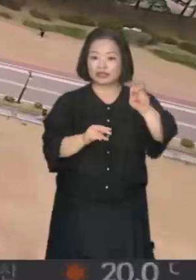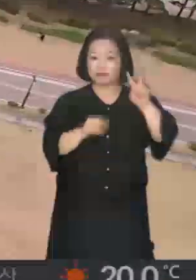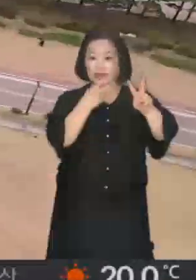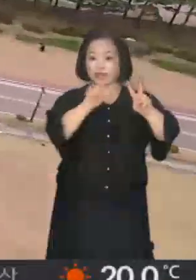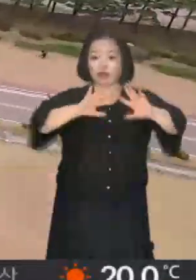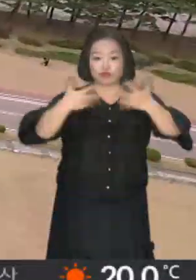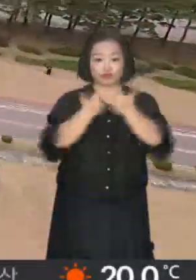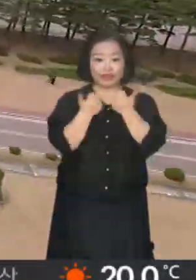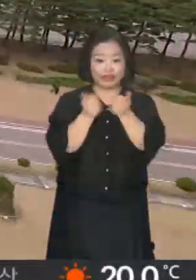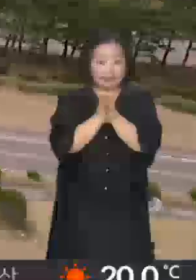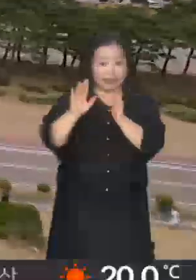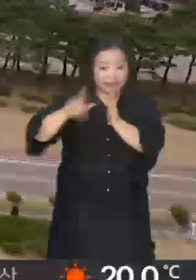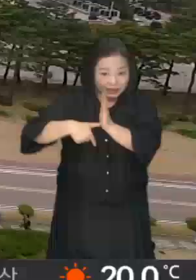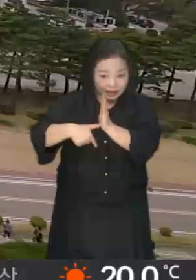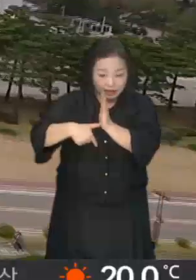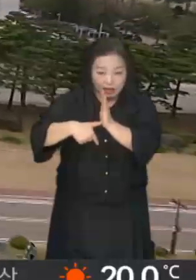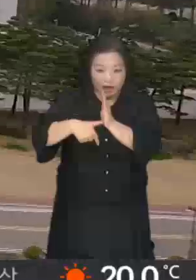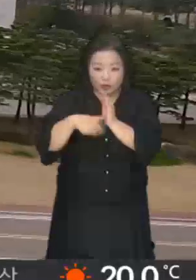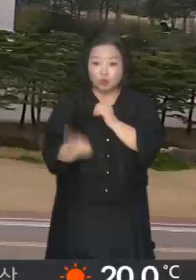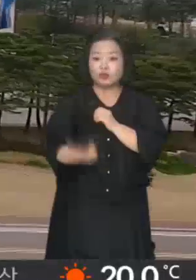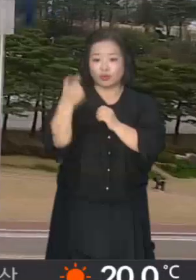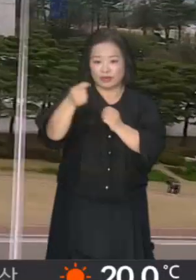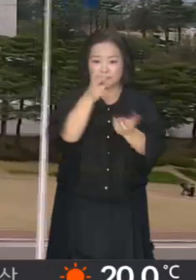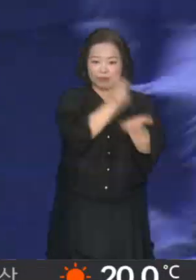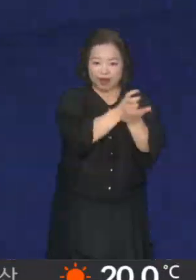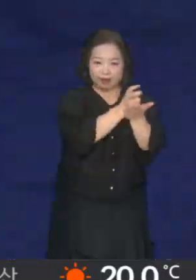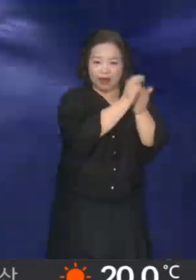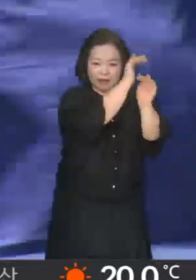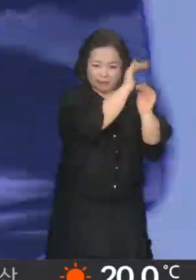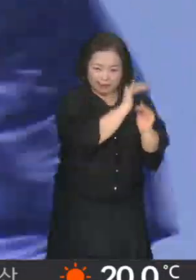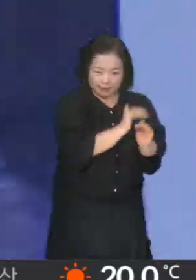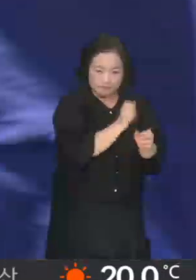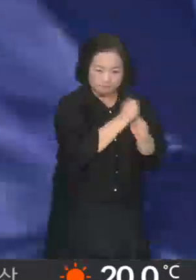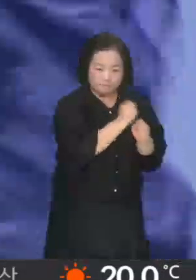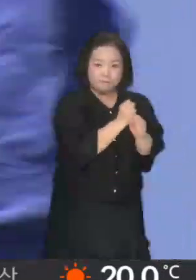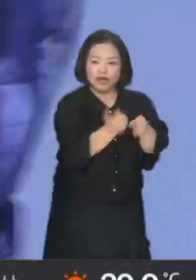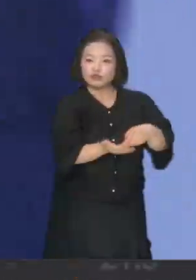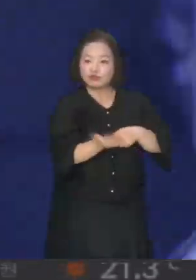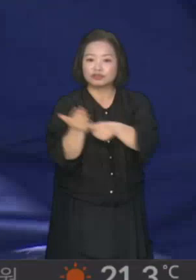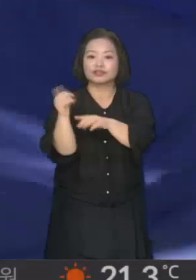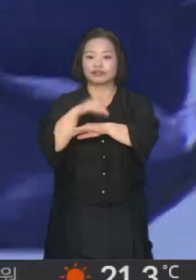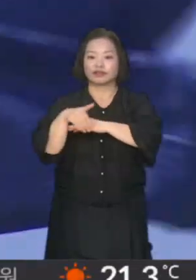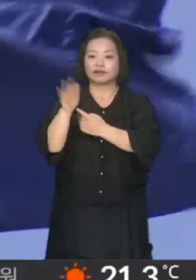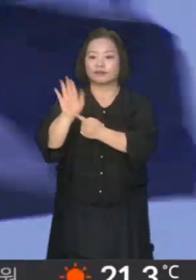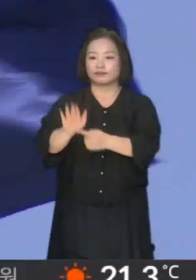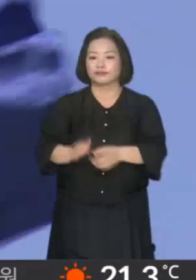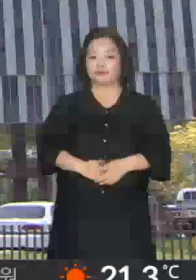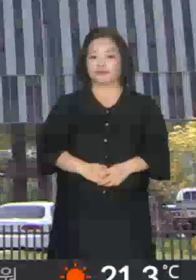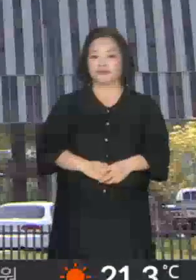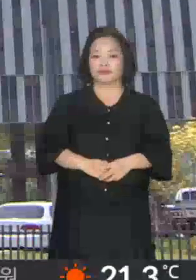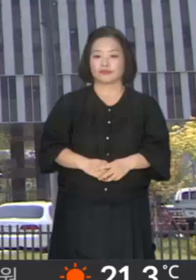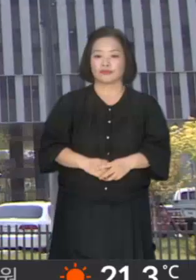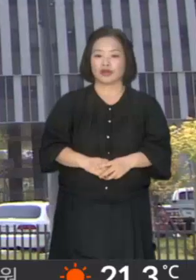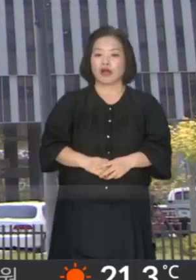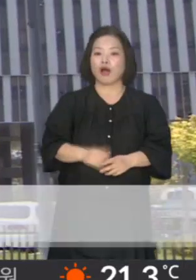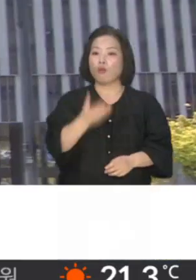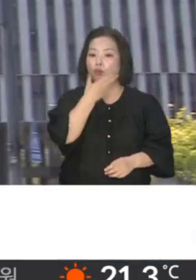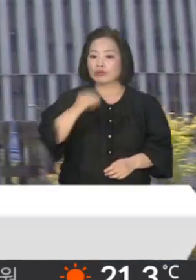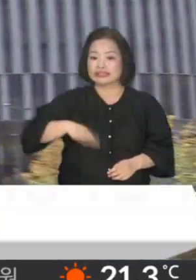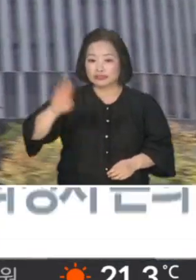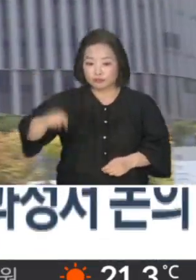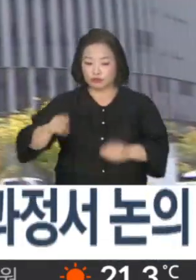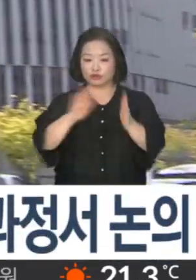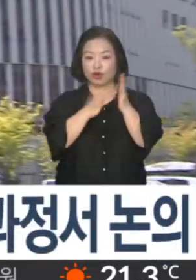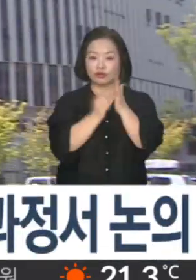국회가 출범하면 조속히 개정안을 만들어 입법을 추진할 계획이라고 밝혔습니다. 복지부와